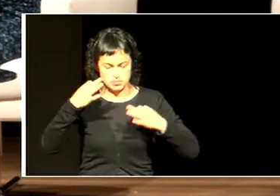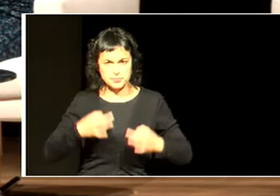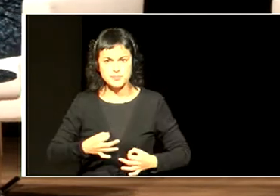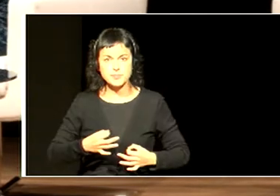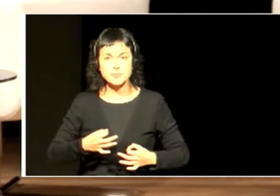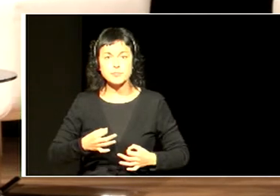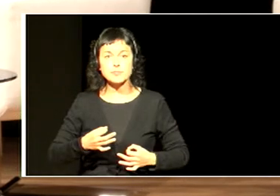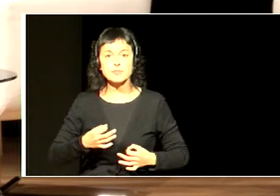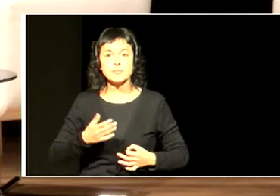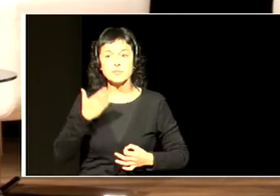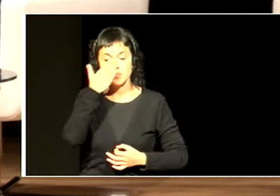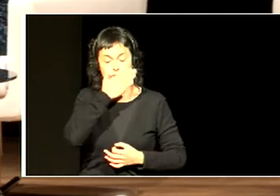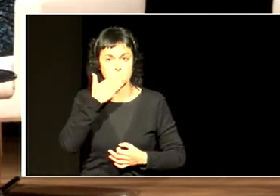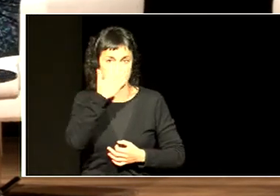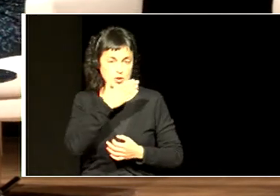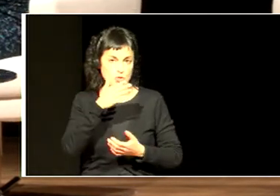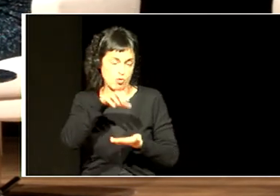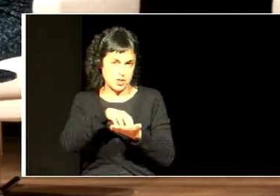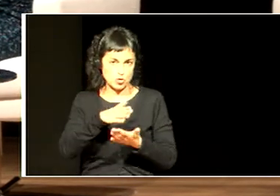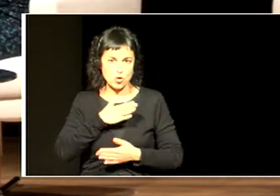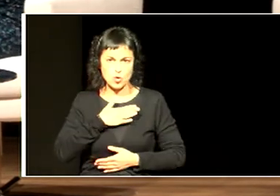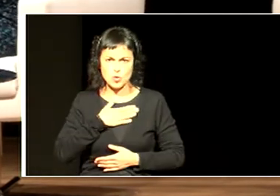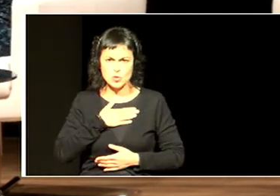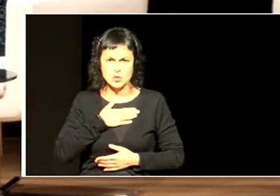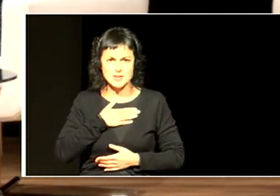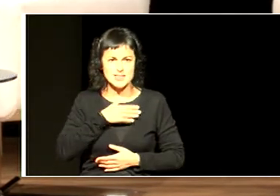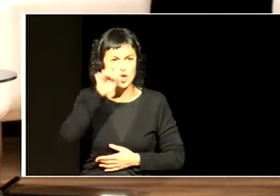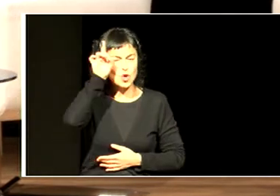koldamitzelenan dauden irakasle guztiek